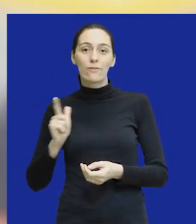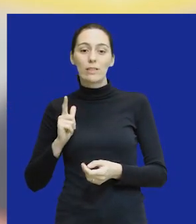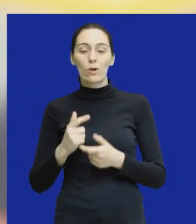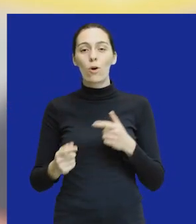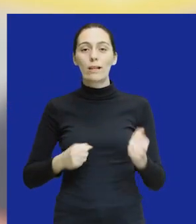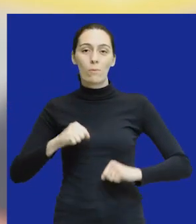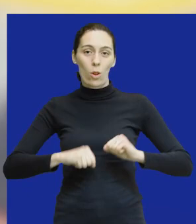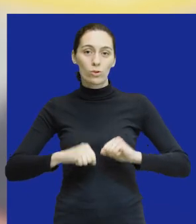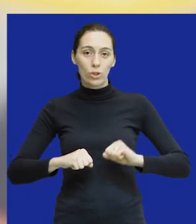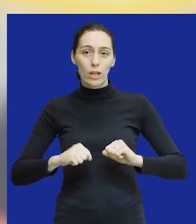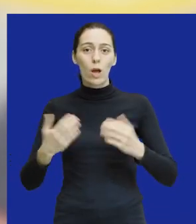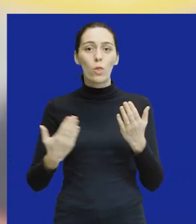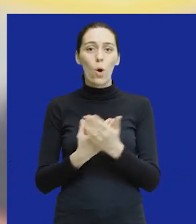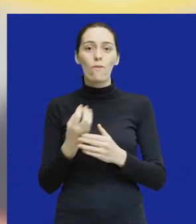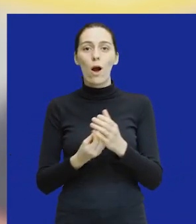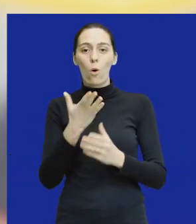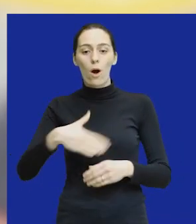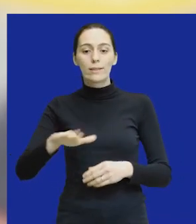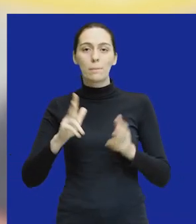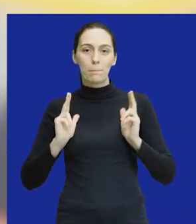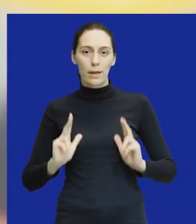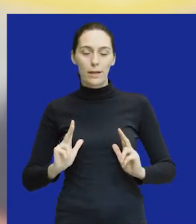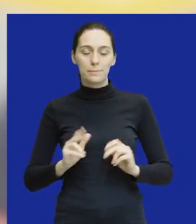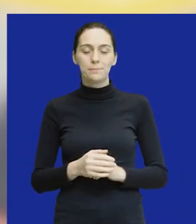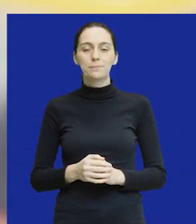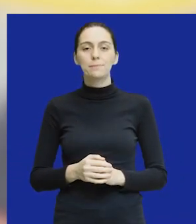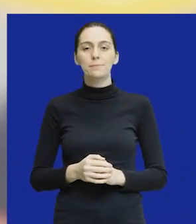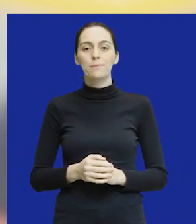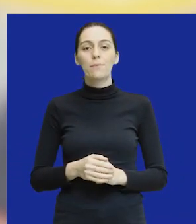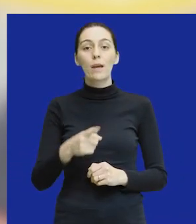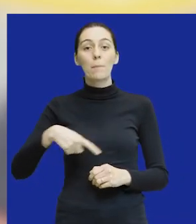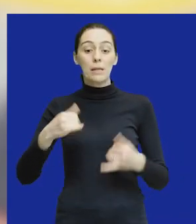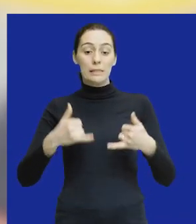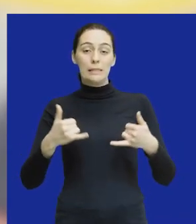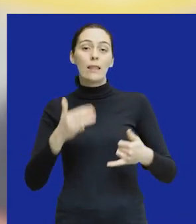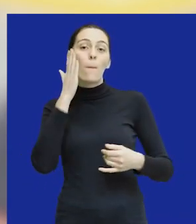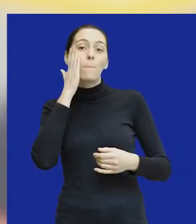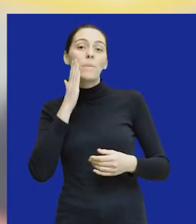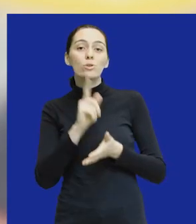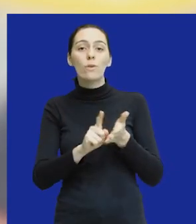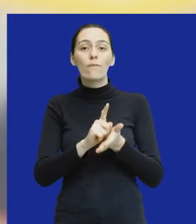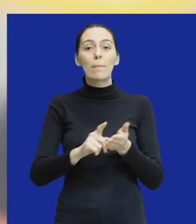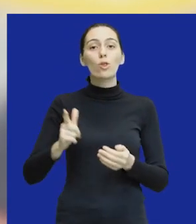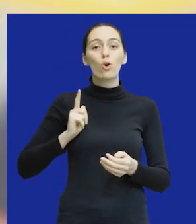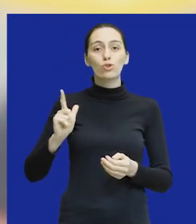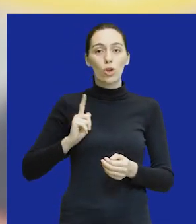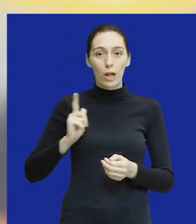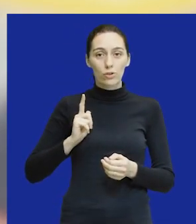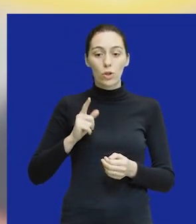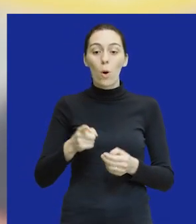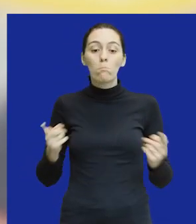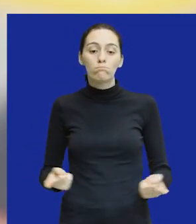adventskom raspoloženju u novoj oazi mira. Nalazimo se u milosnom vremenu Došašća koje